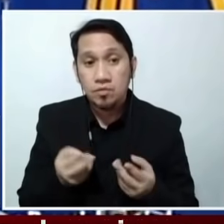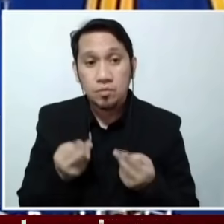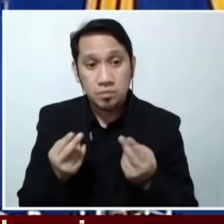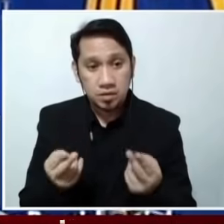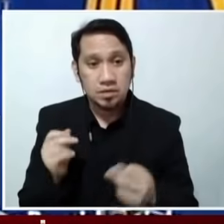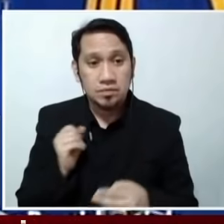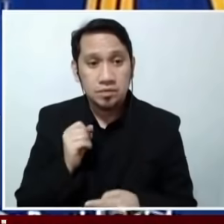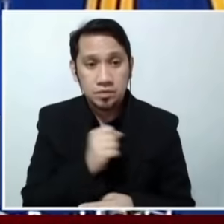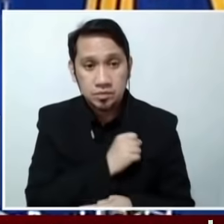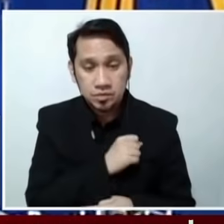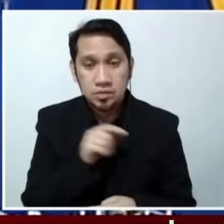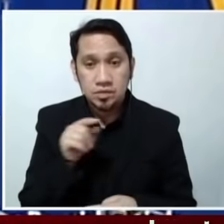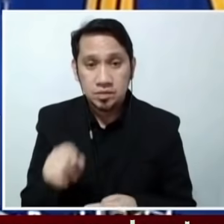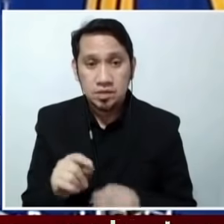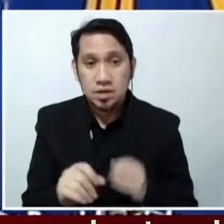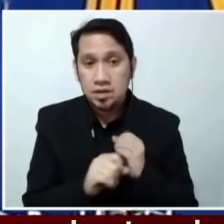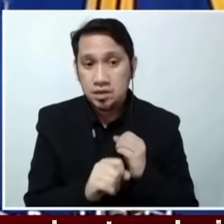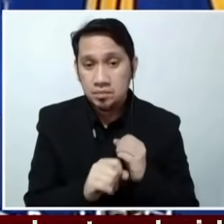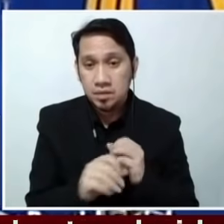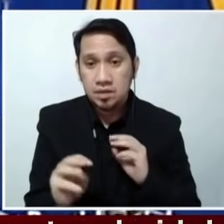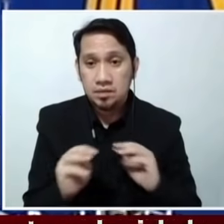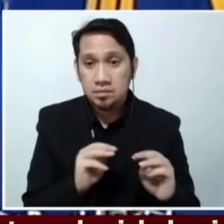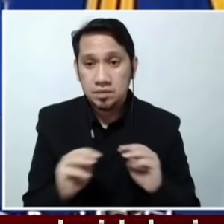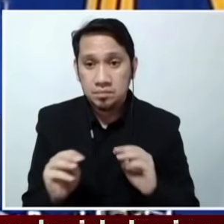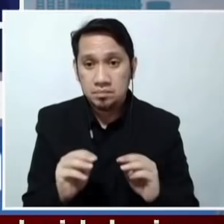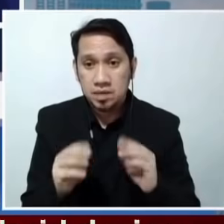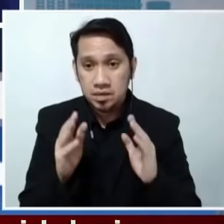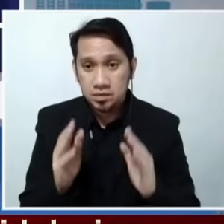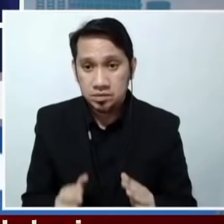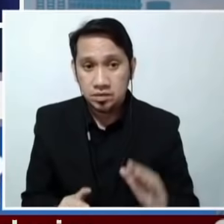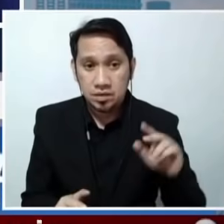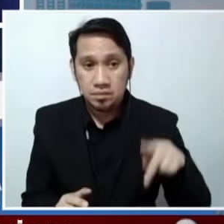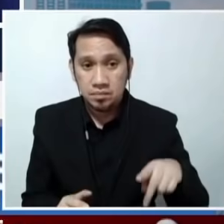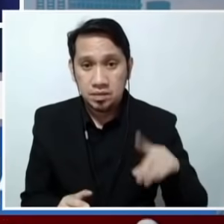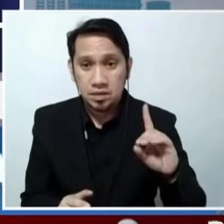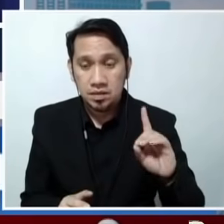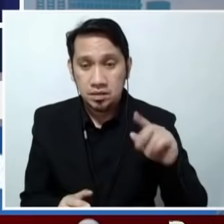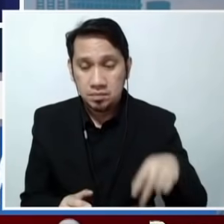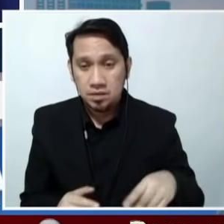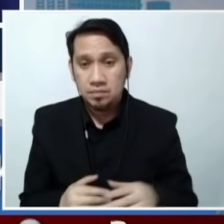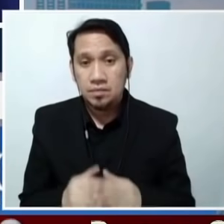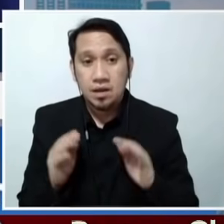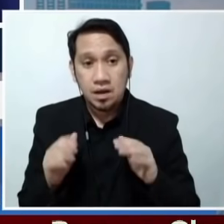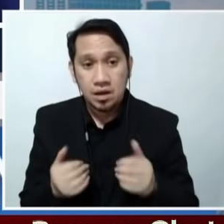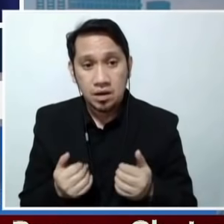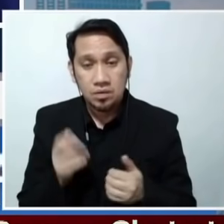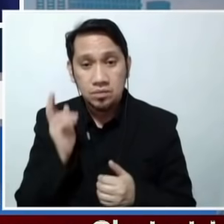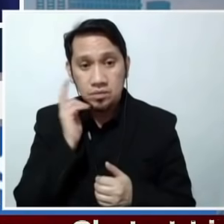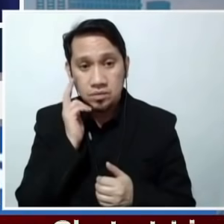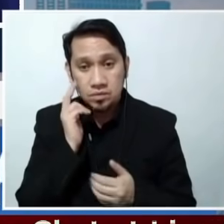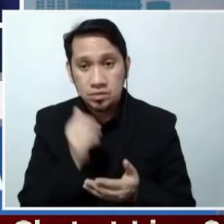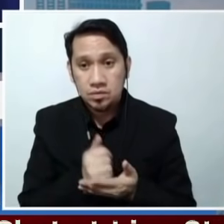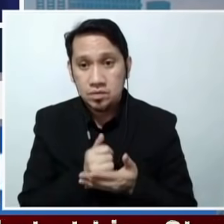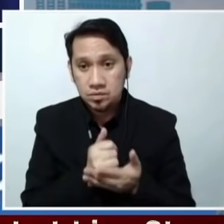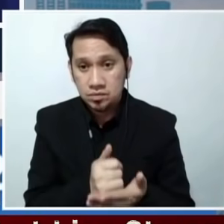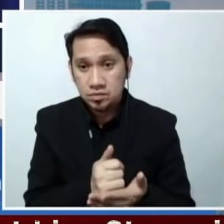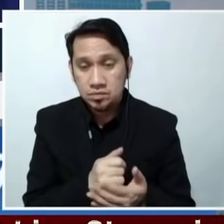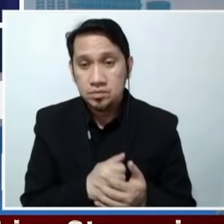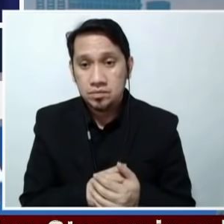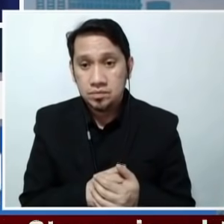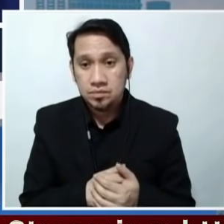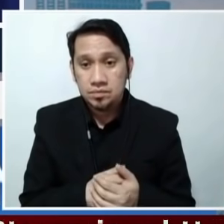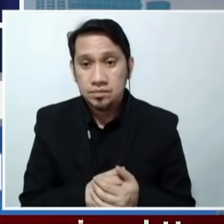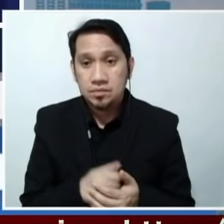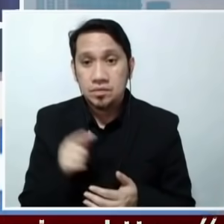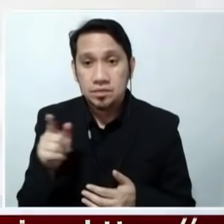siyang campaign manager ng mga kandidato ng PDP Laban. Paano po makakatulong si Pangulong Duterte kung tatakbo siyang senador? He will be